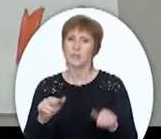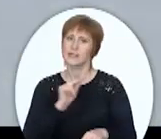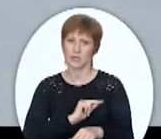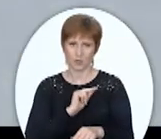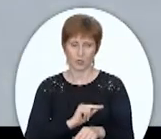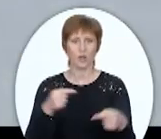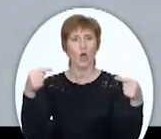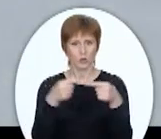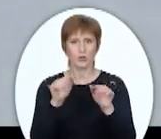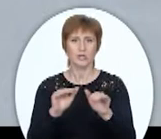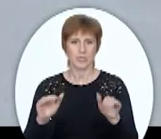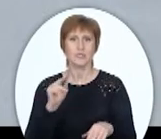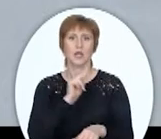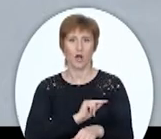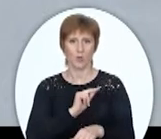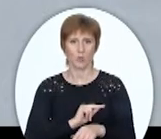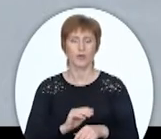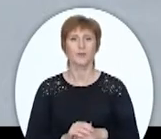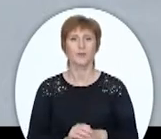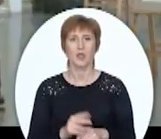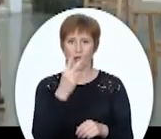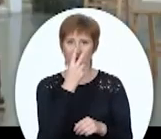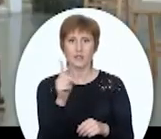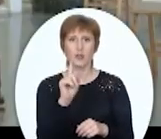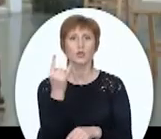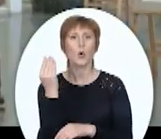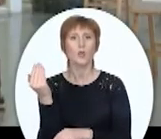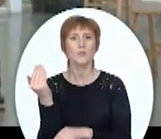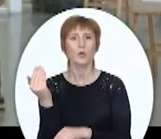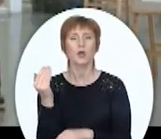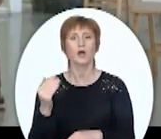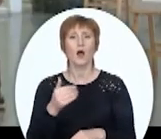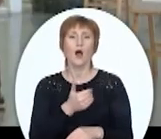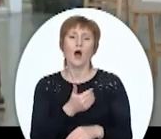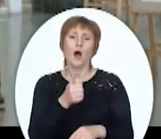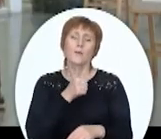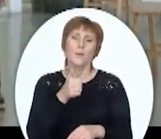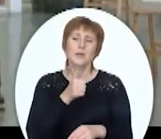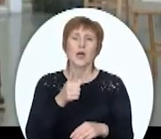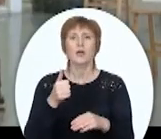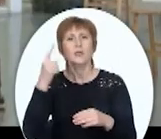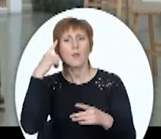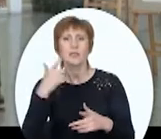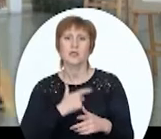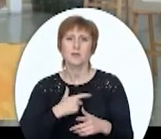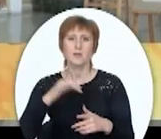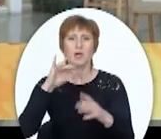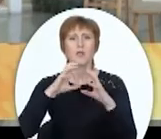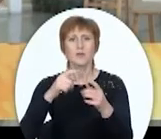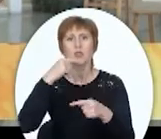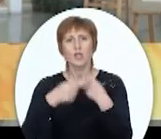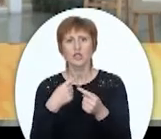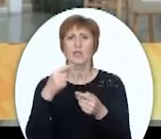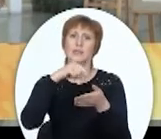работы, это именно детские работы. Видно, что ребенок пытается понять себя и понять мир через цвет и